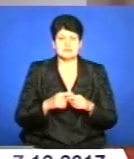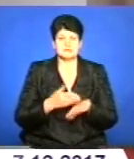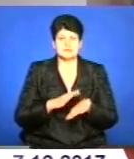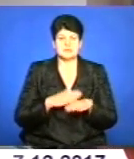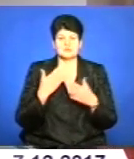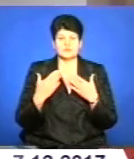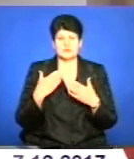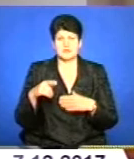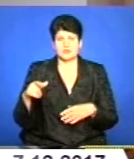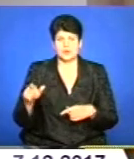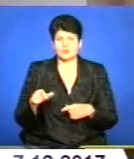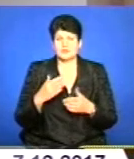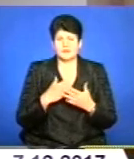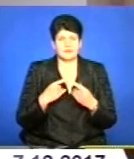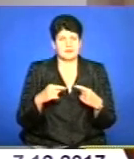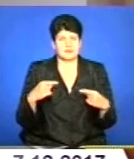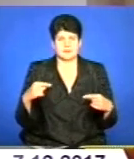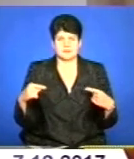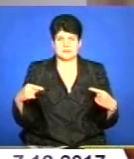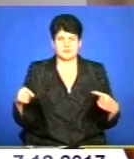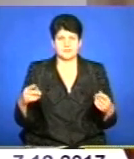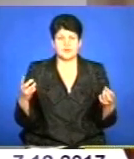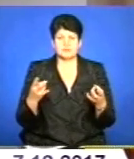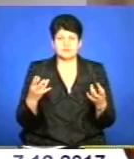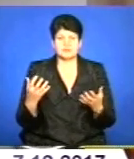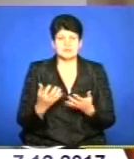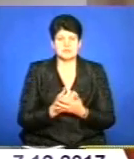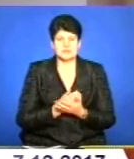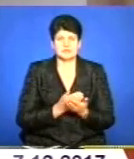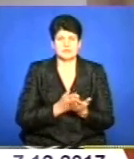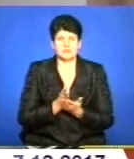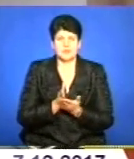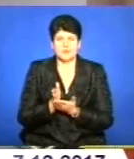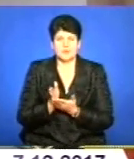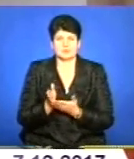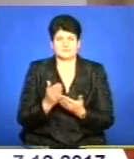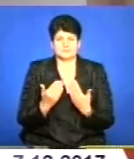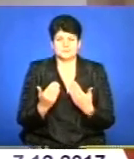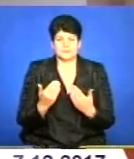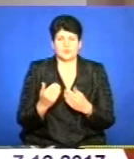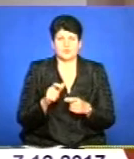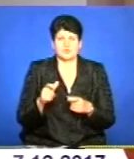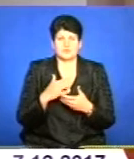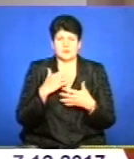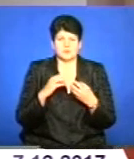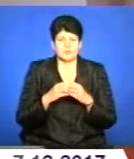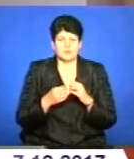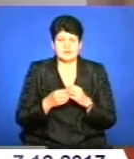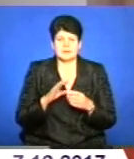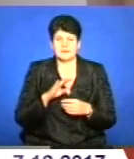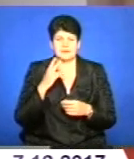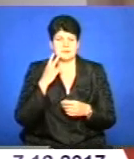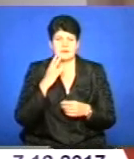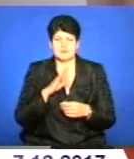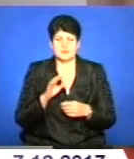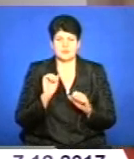людьми. Люди є різні і потрібно знайти до кожного підхід. В людей дуже багато проблем, в яких не завжди